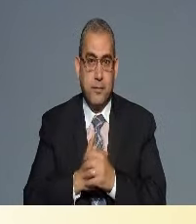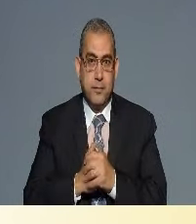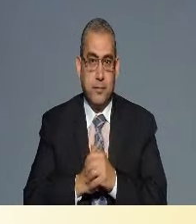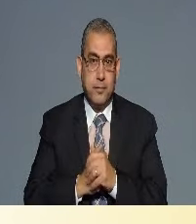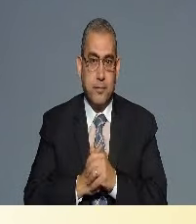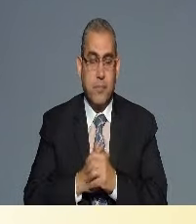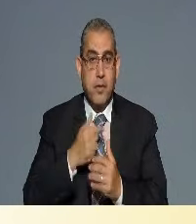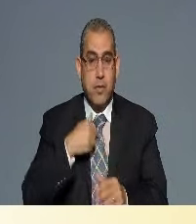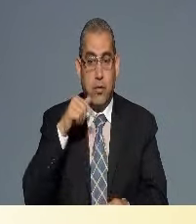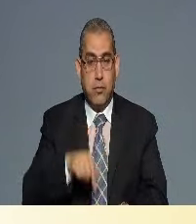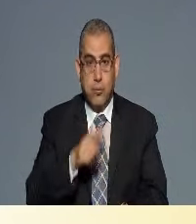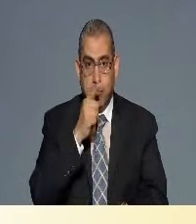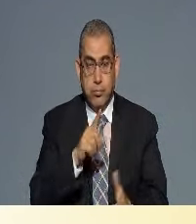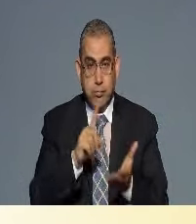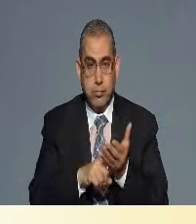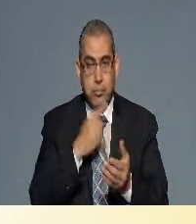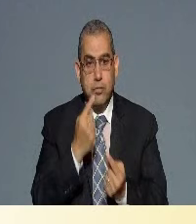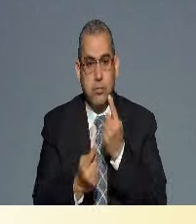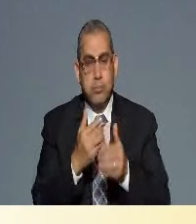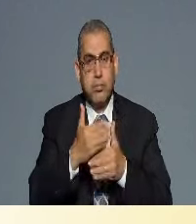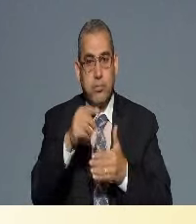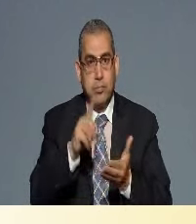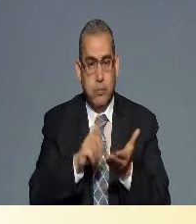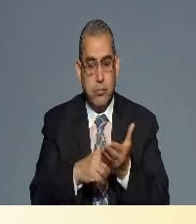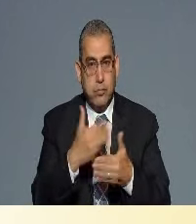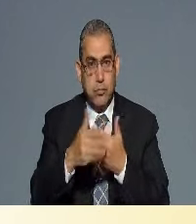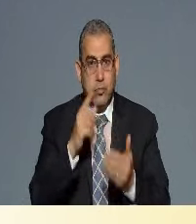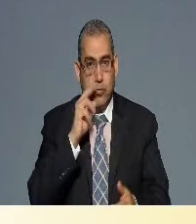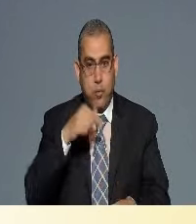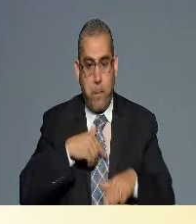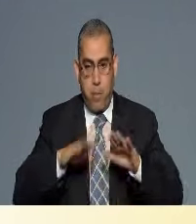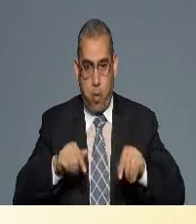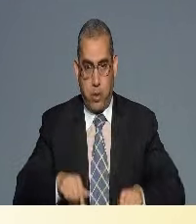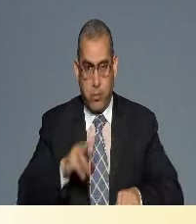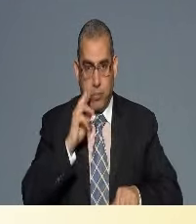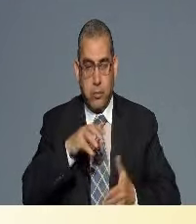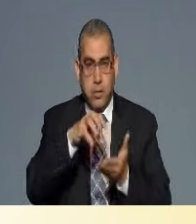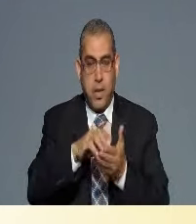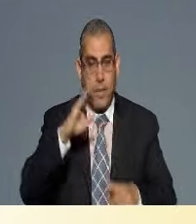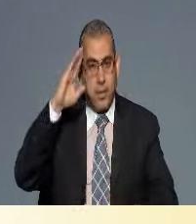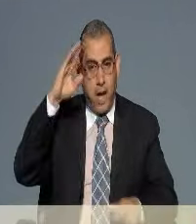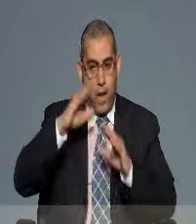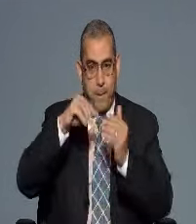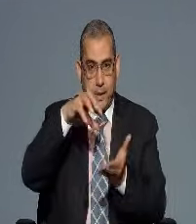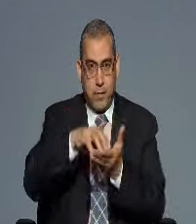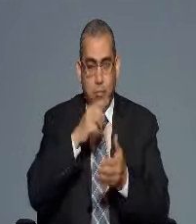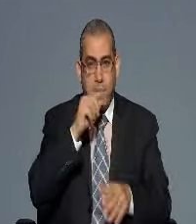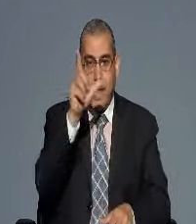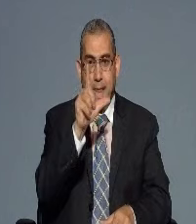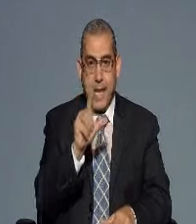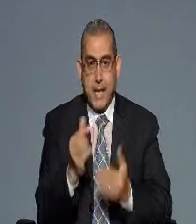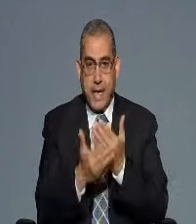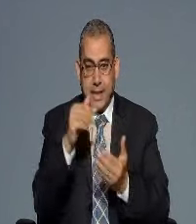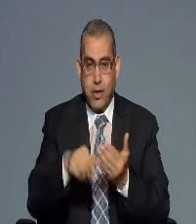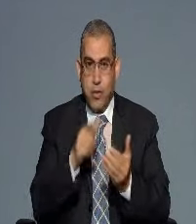احنا هنا بكورة التنمية فندم كانت سيادتك من المكان اللي احنا موجودين فيه على محور تحيا مصر هي الدلتا الجديدة، وهي